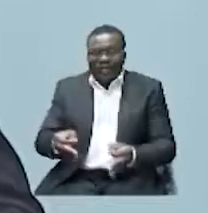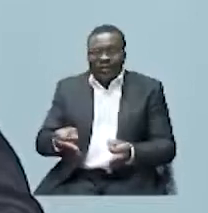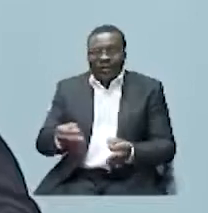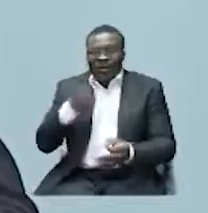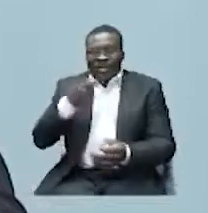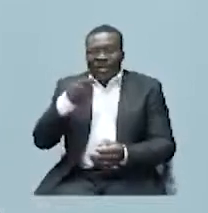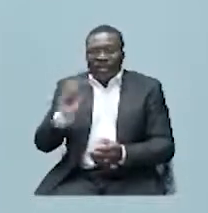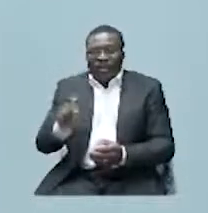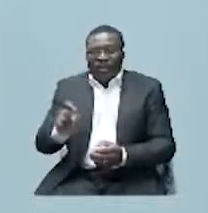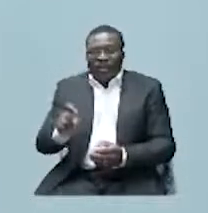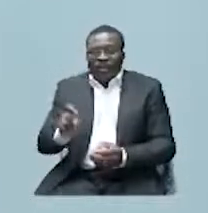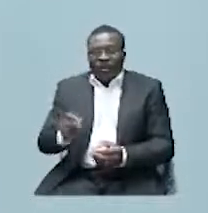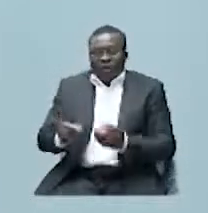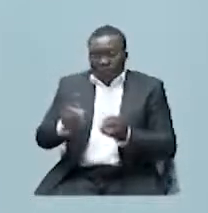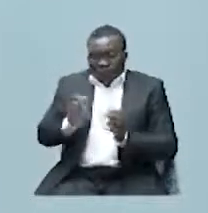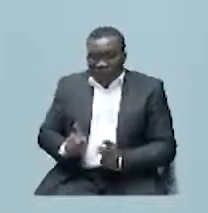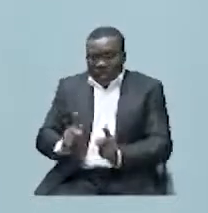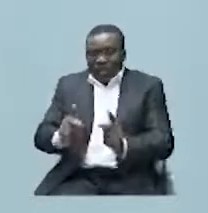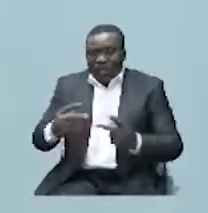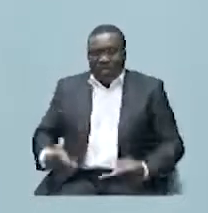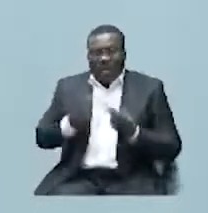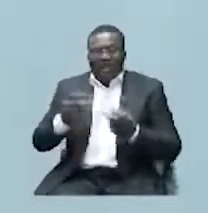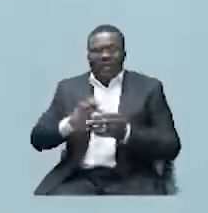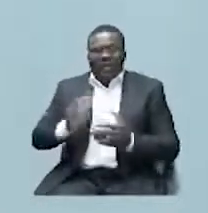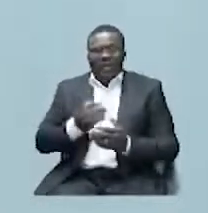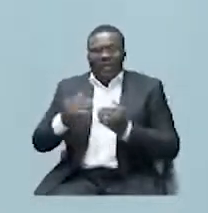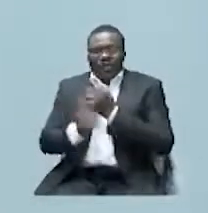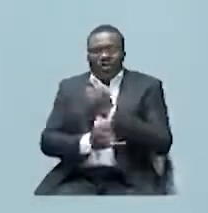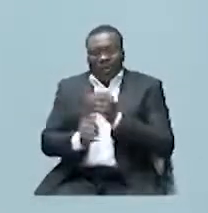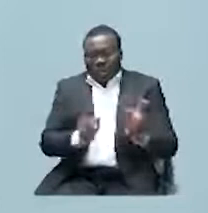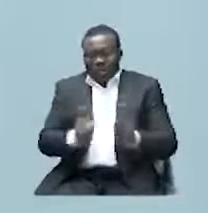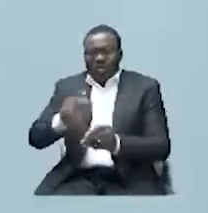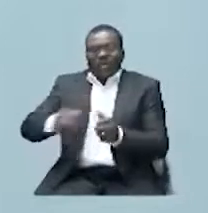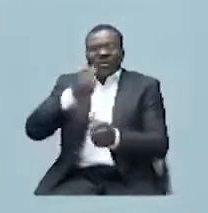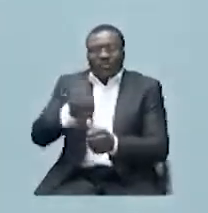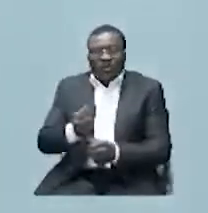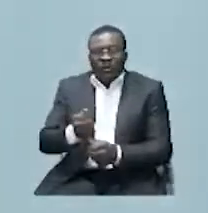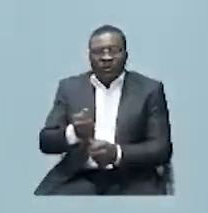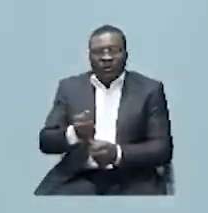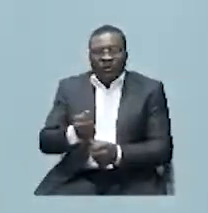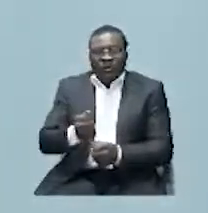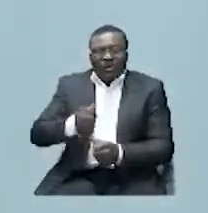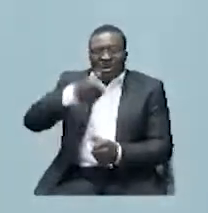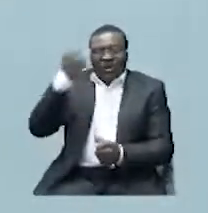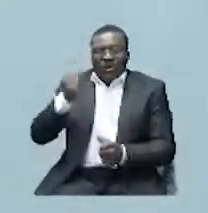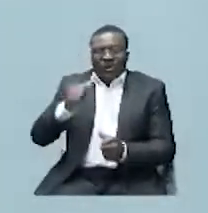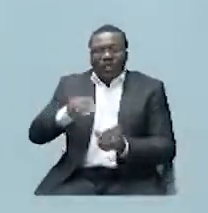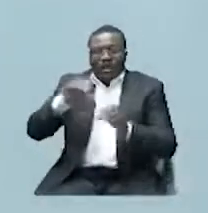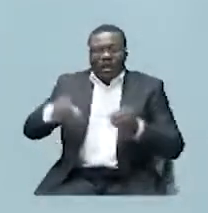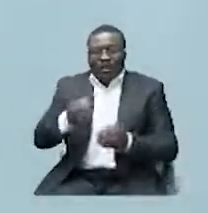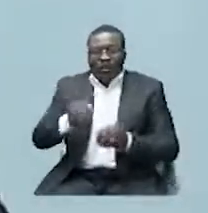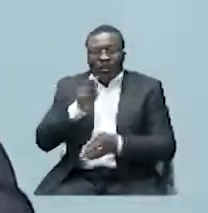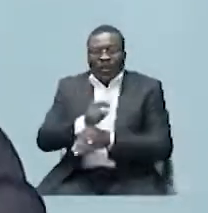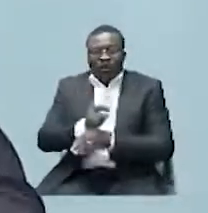qui a besoin de réguler la vie dans notre pays au plan des institutions. Donc, parce que la Cour a également ce rôle